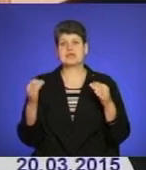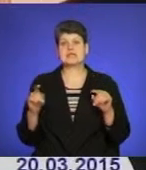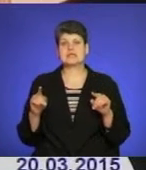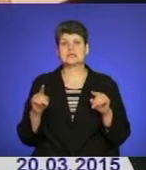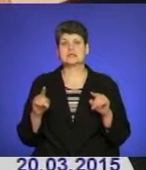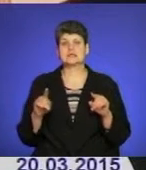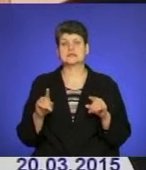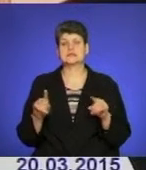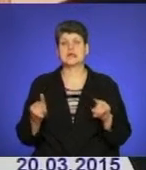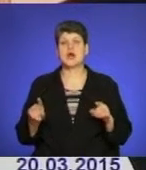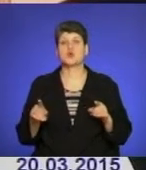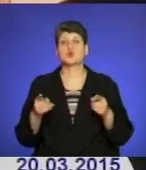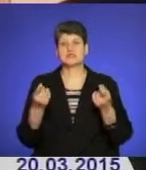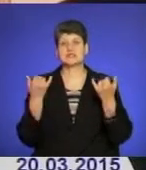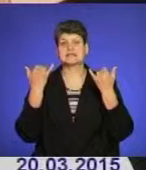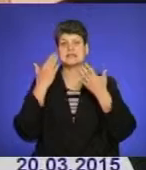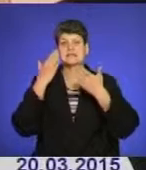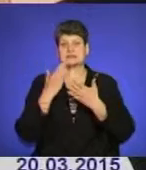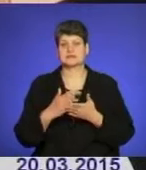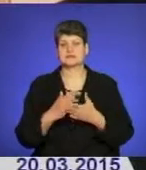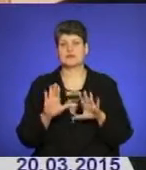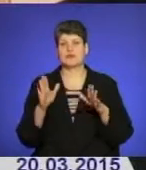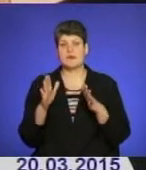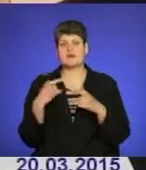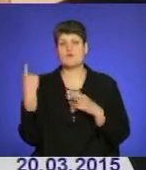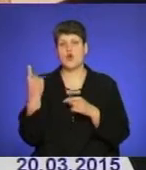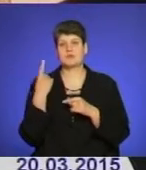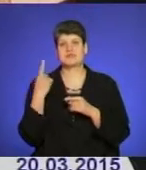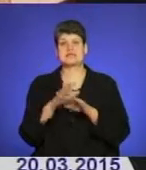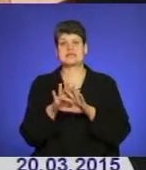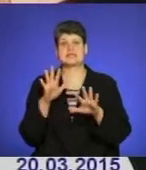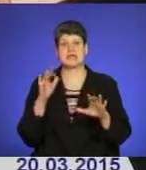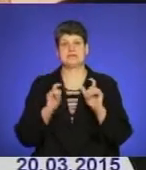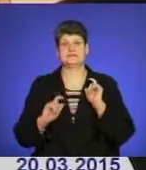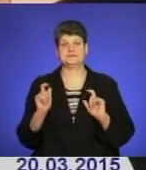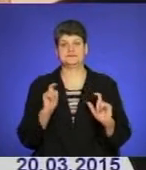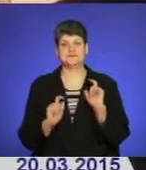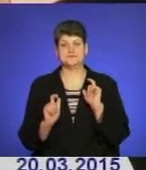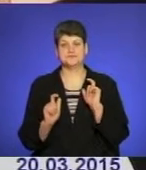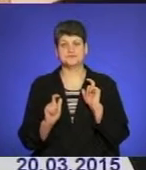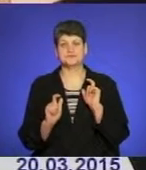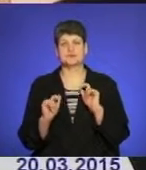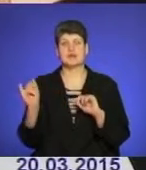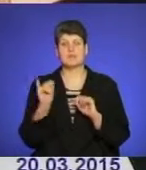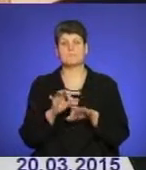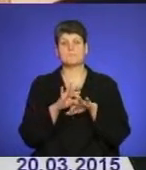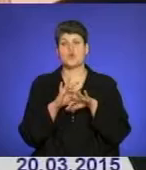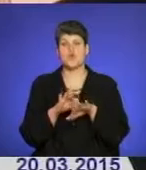заручників, які знаходяться зараз в даний момент в обласній залі, сесійній залі. І